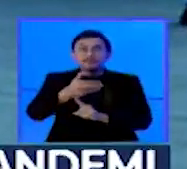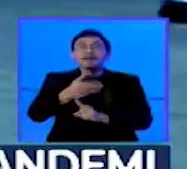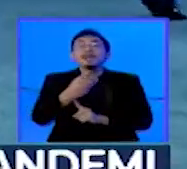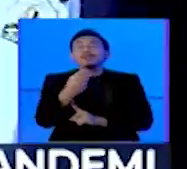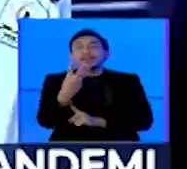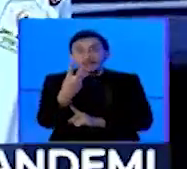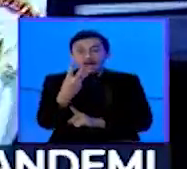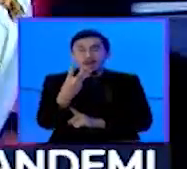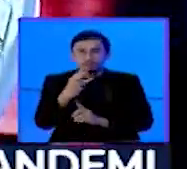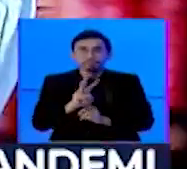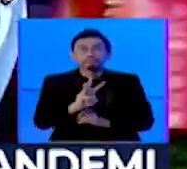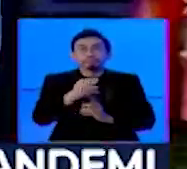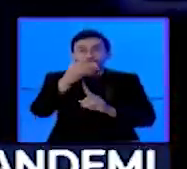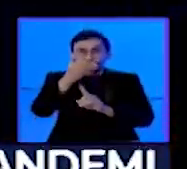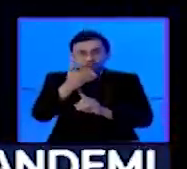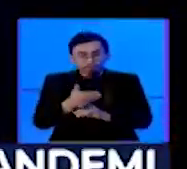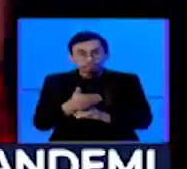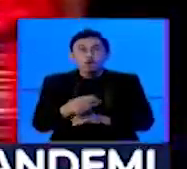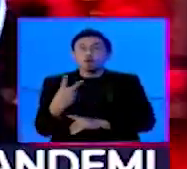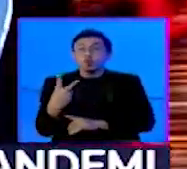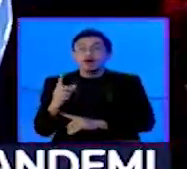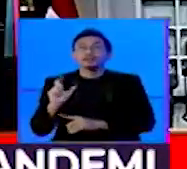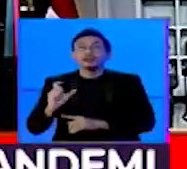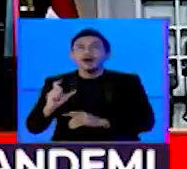penurunan bendera pusaka dan 2 cadangan.